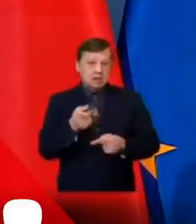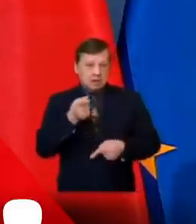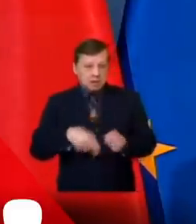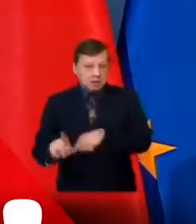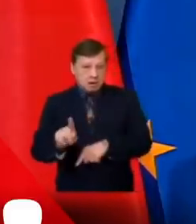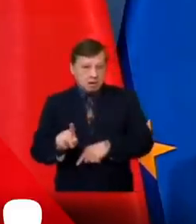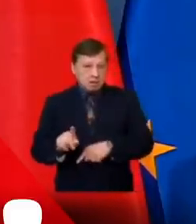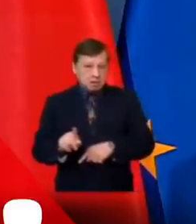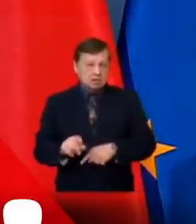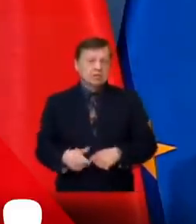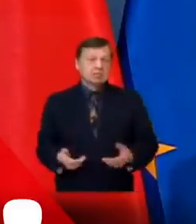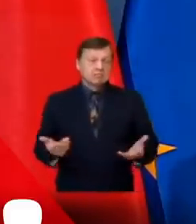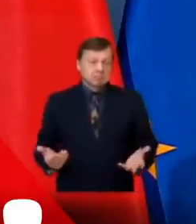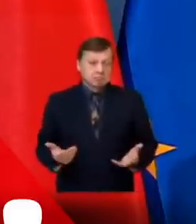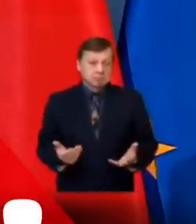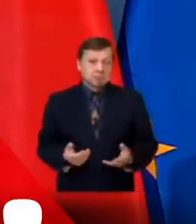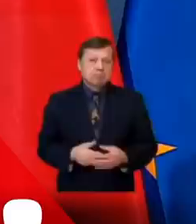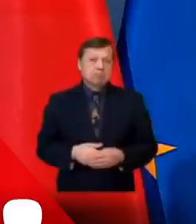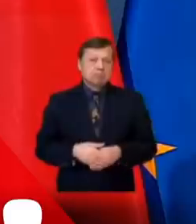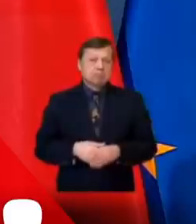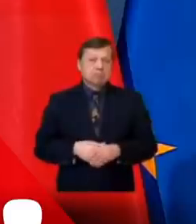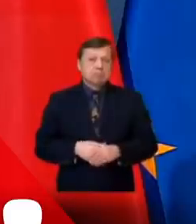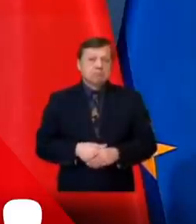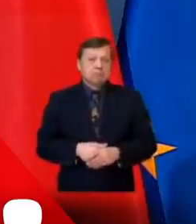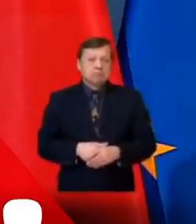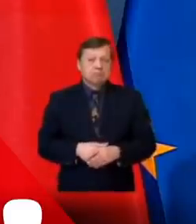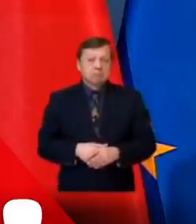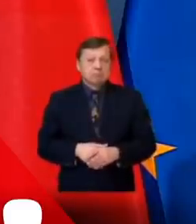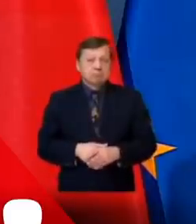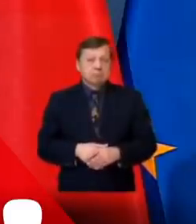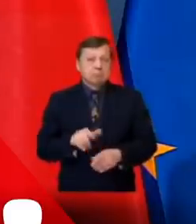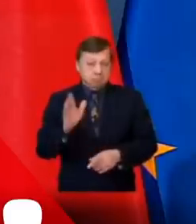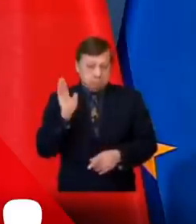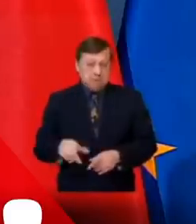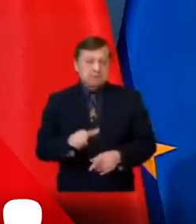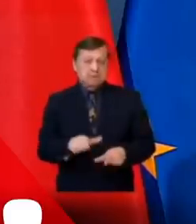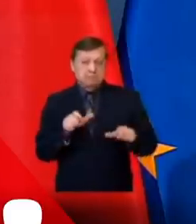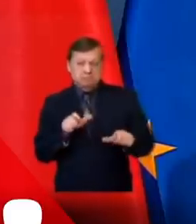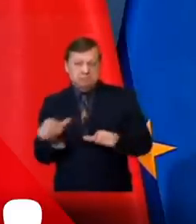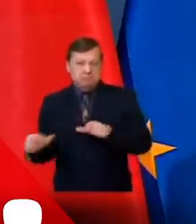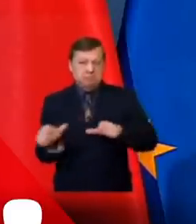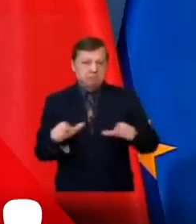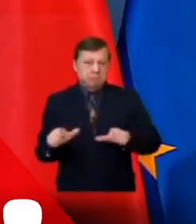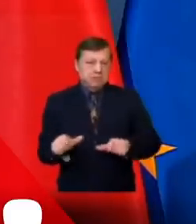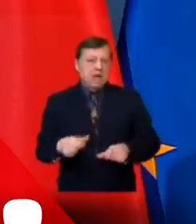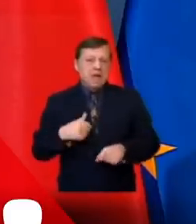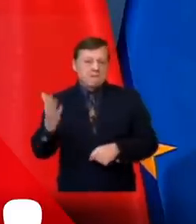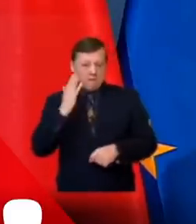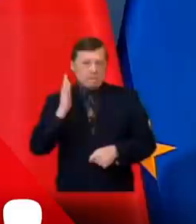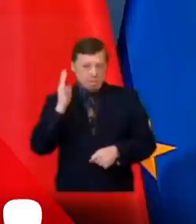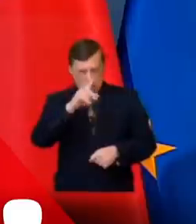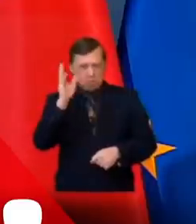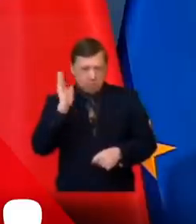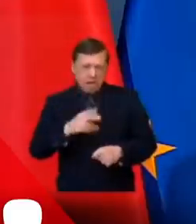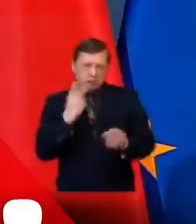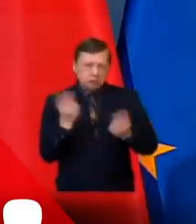sprawie oczywiście będą one śledzone będą one wyszukiwane ale